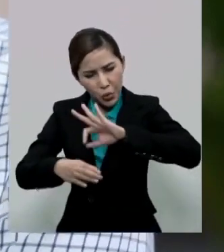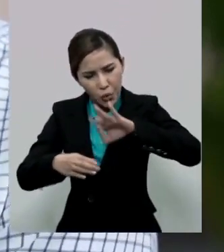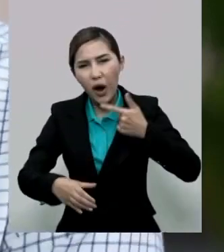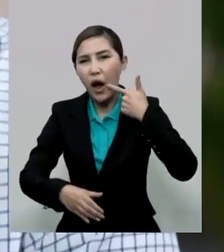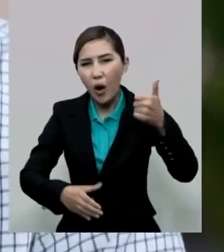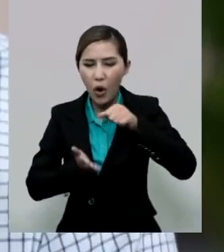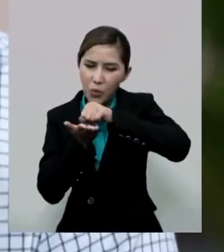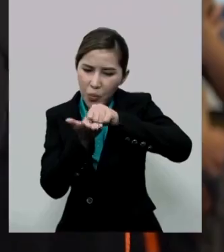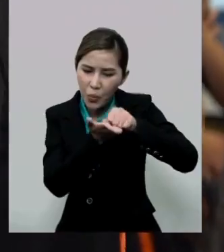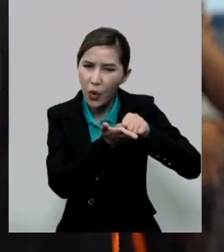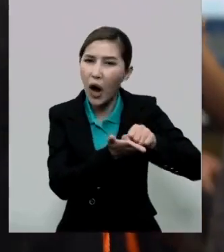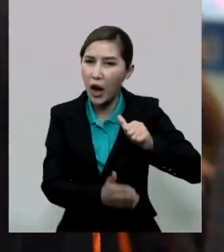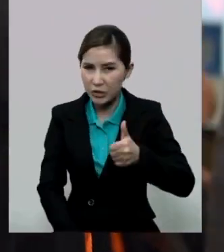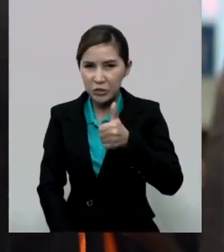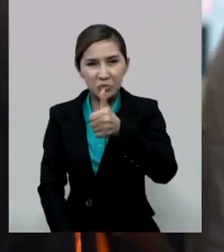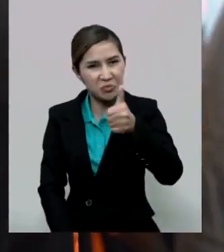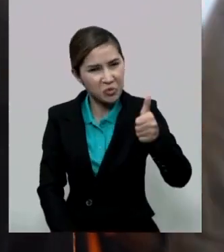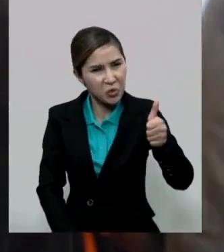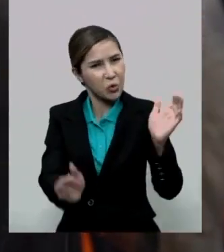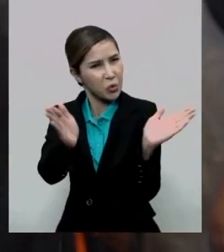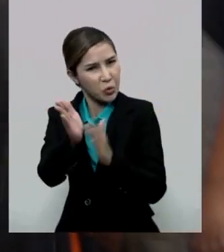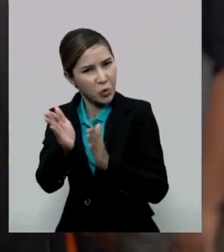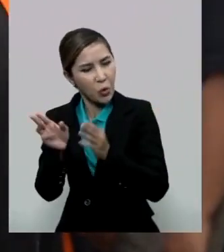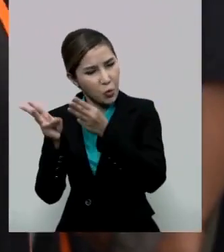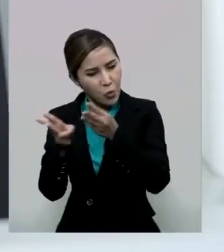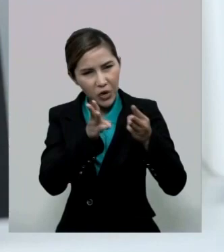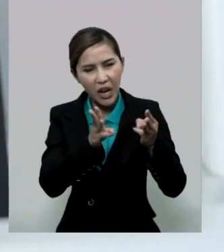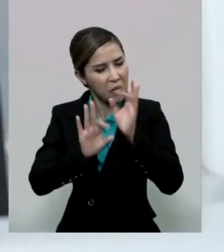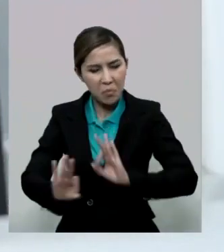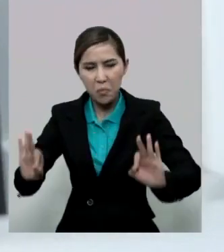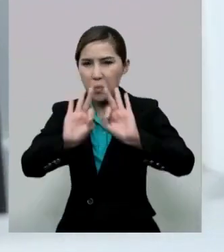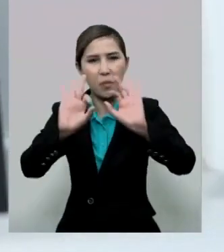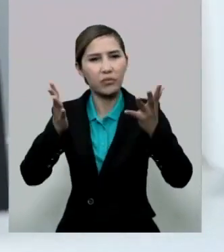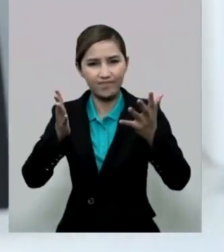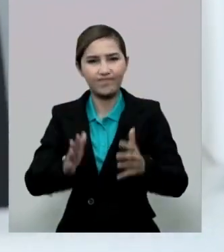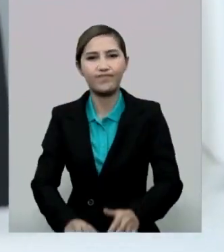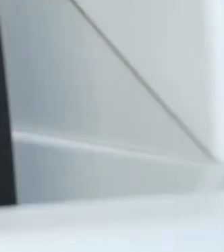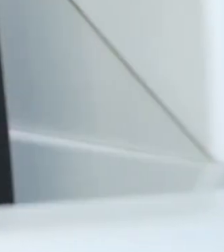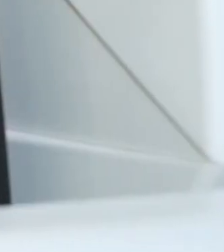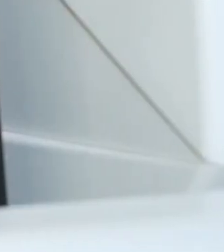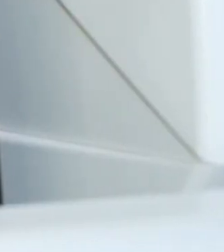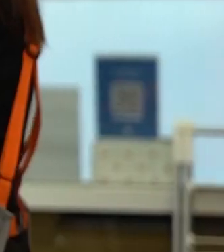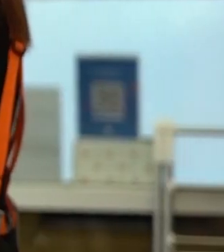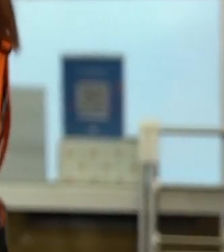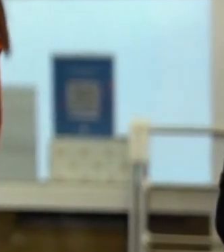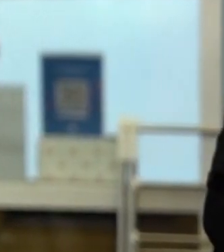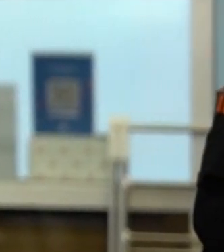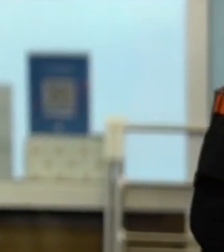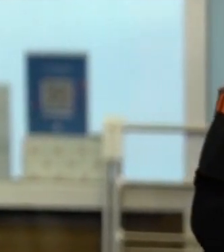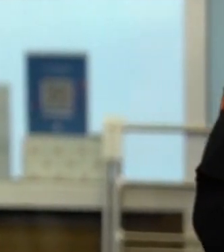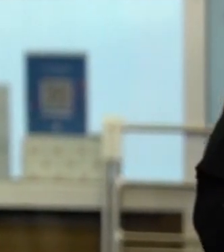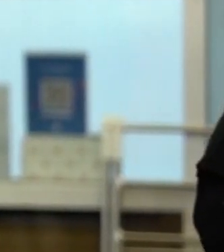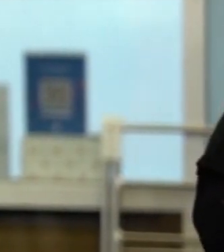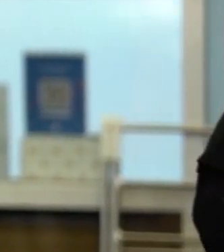ไม่ได้สำคัญแล้วนะครับ บาริสต้าชงกาแฟรับออเดอร์ลูกค้